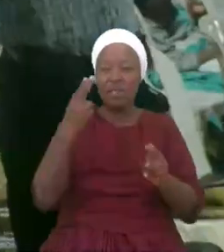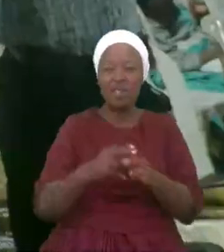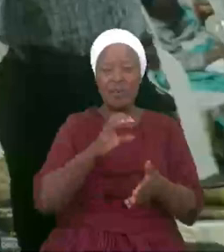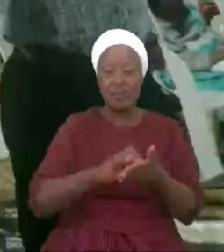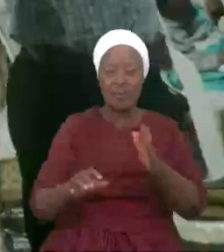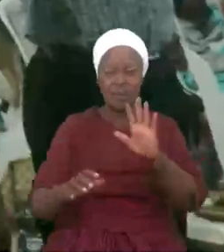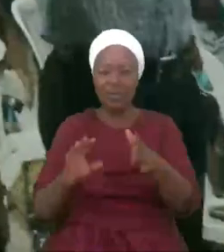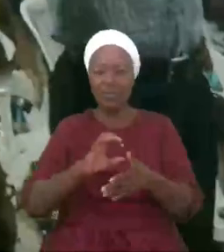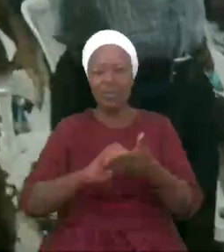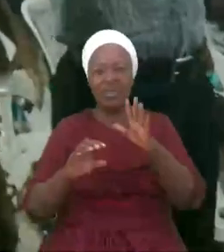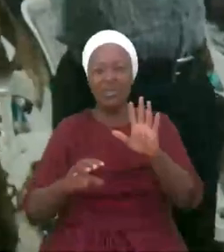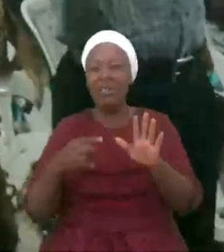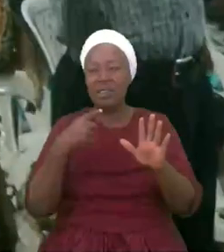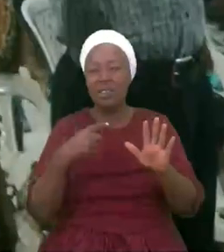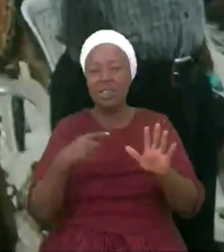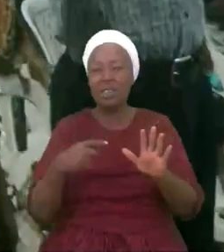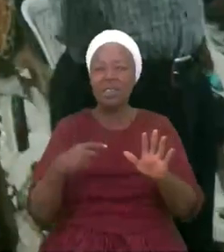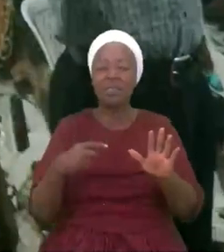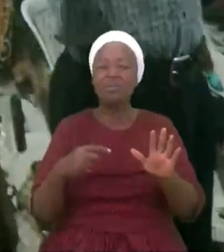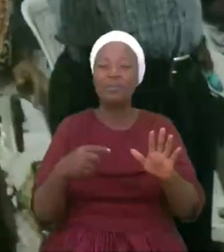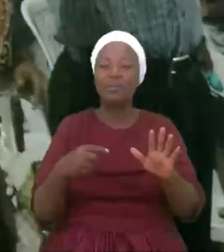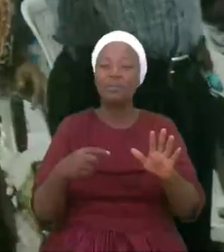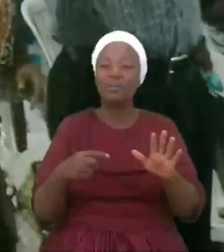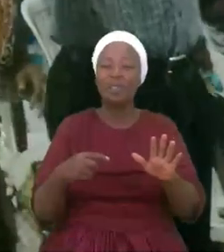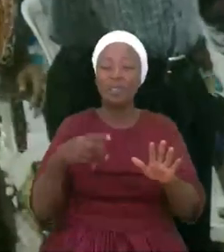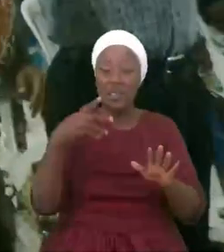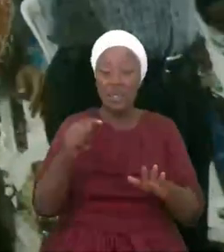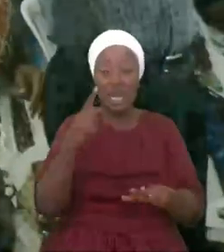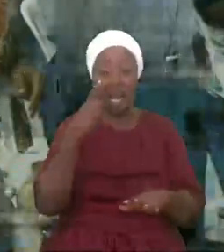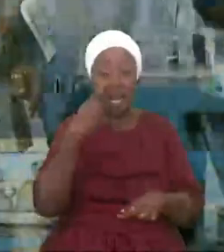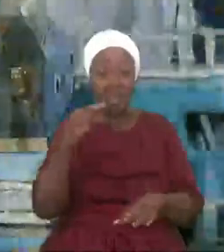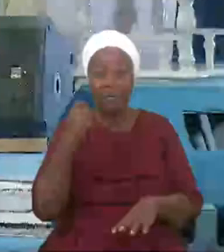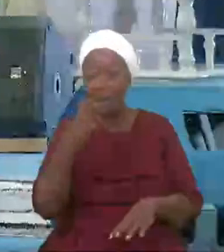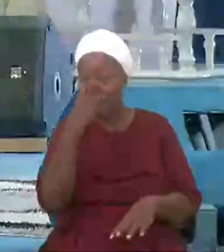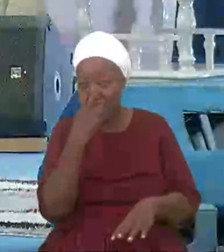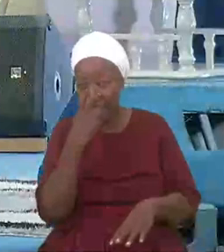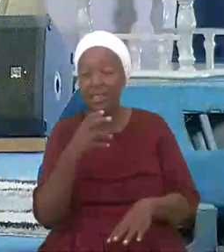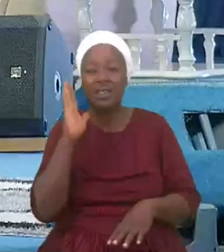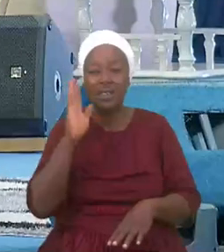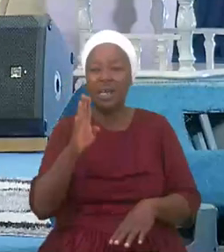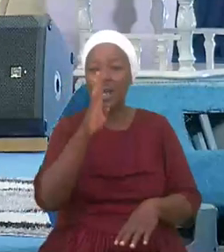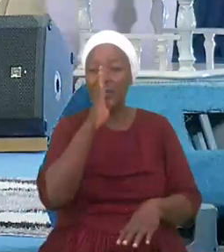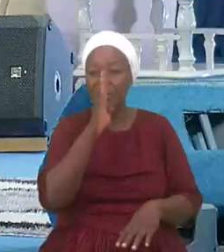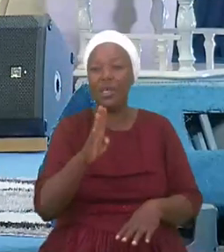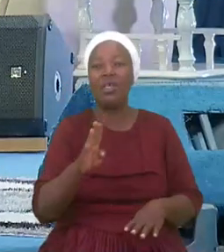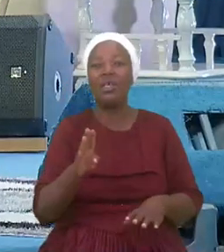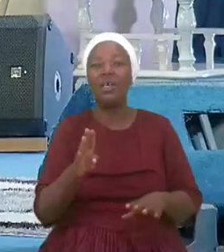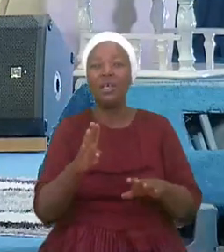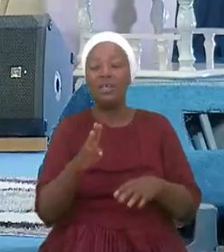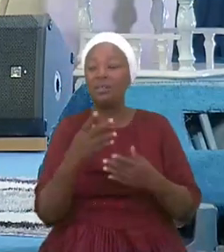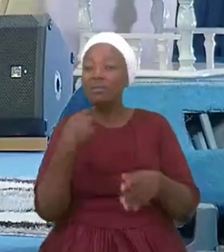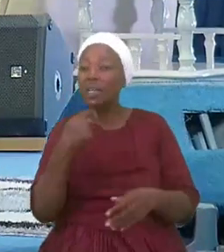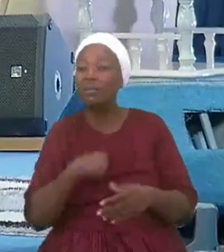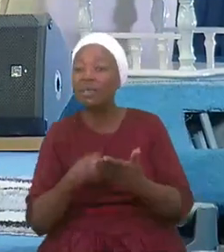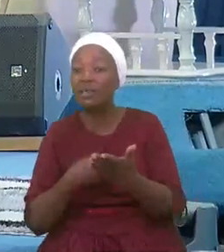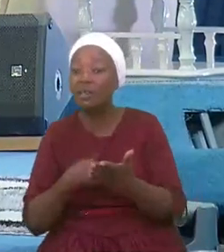et la rétribution de Dieu il viendra lui-même et vous sauvera et le verset 5 dit alors